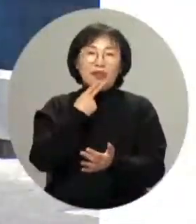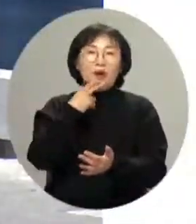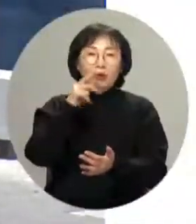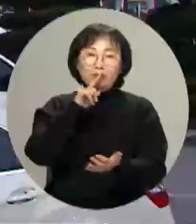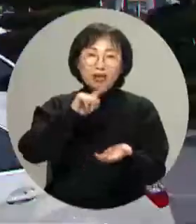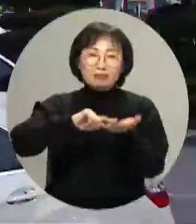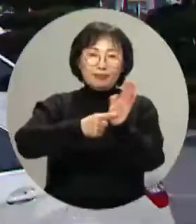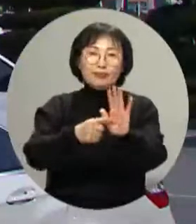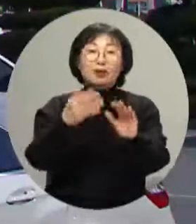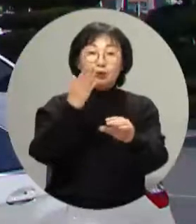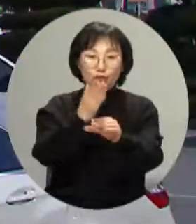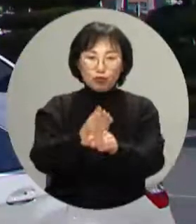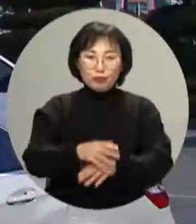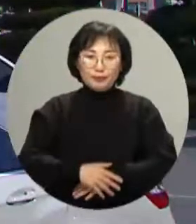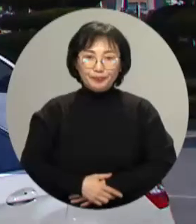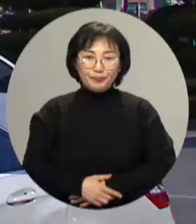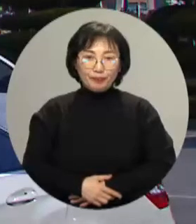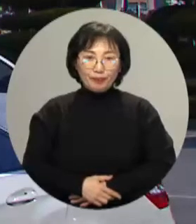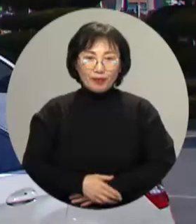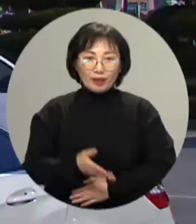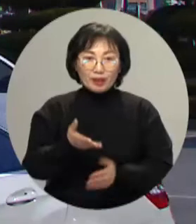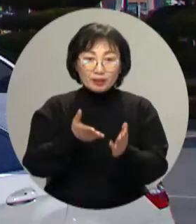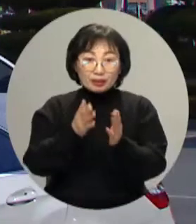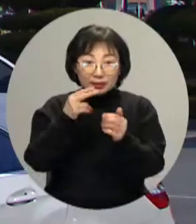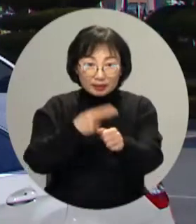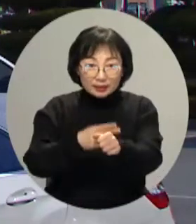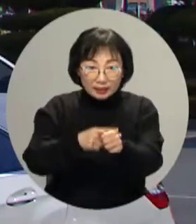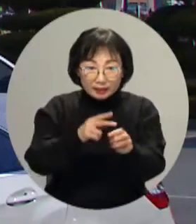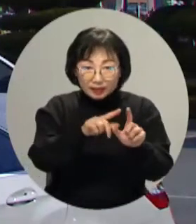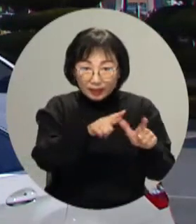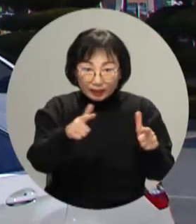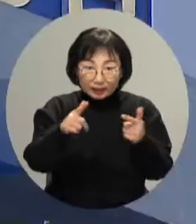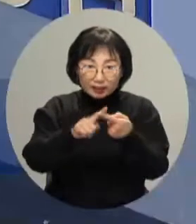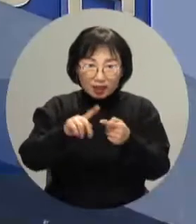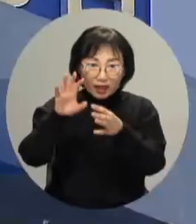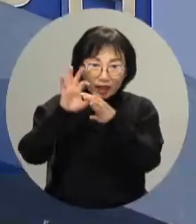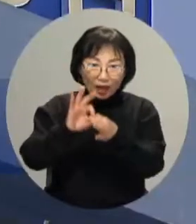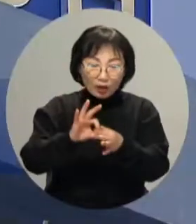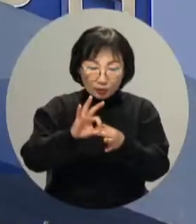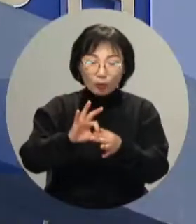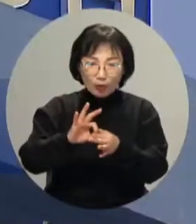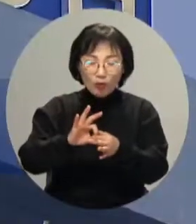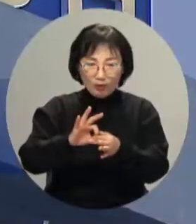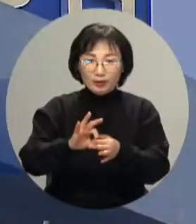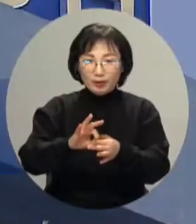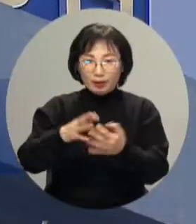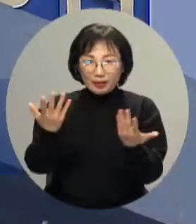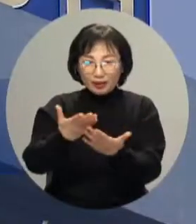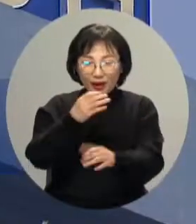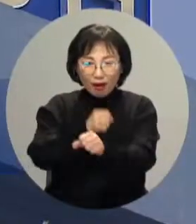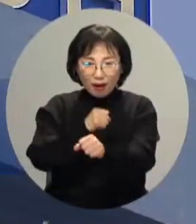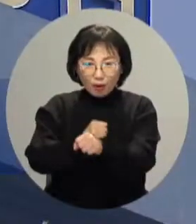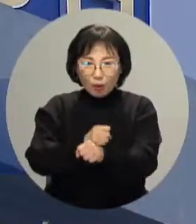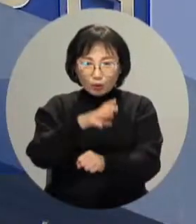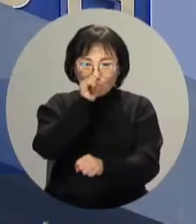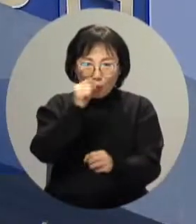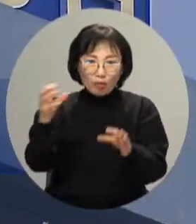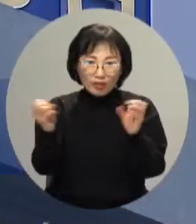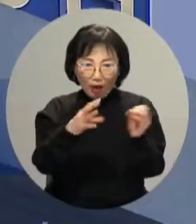공 을하고 있고대 좋겠지만 그는 경우는 각별로